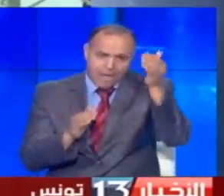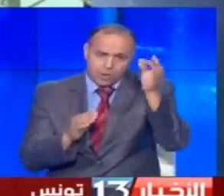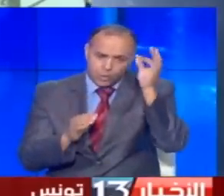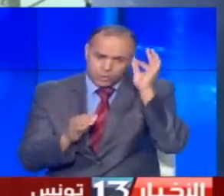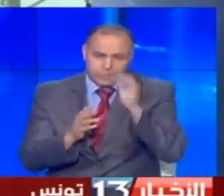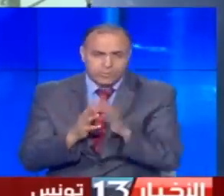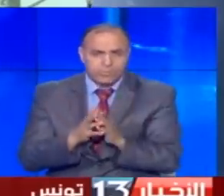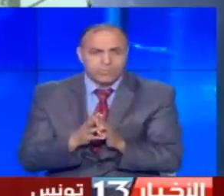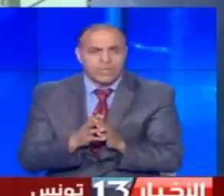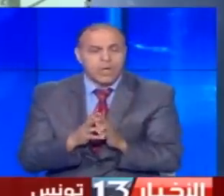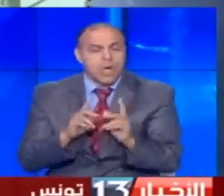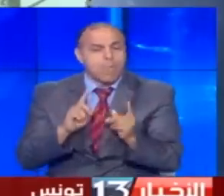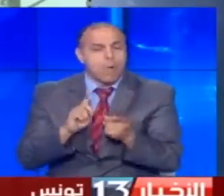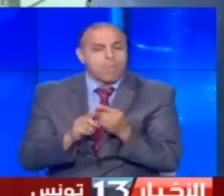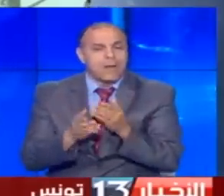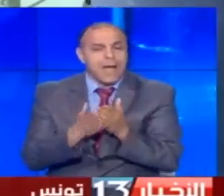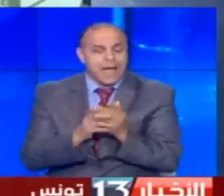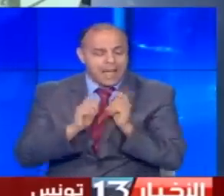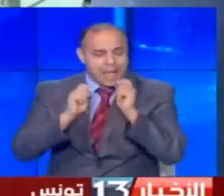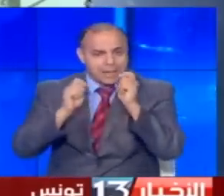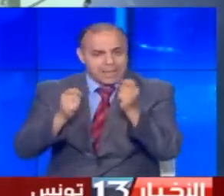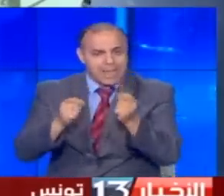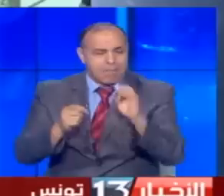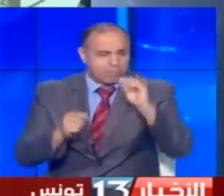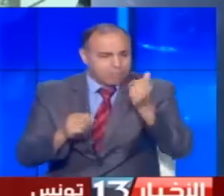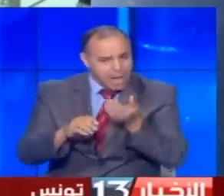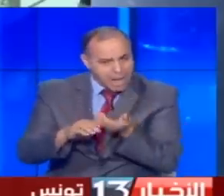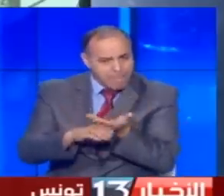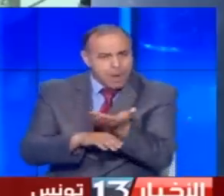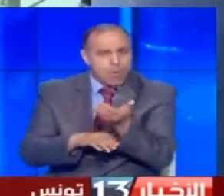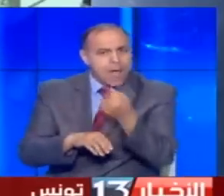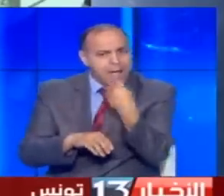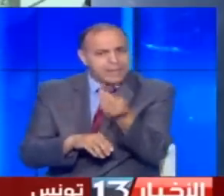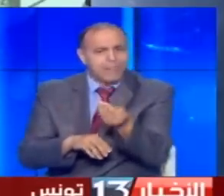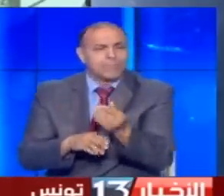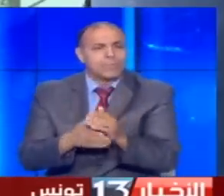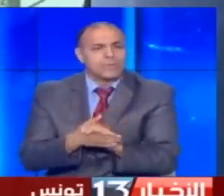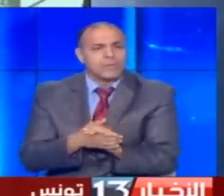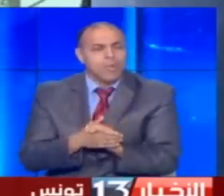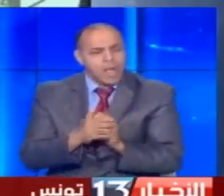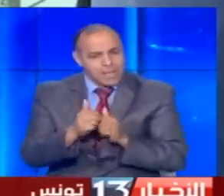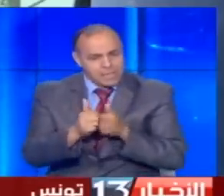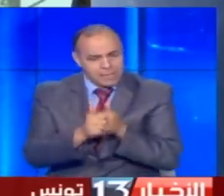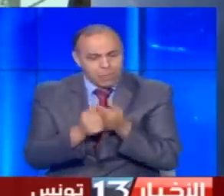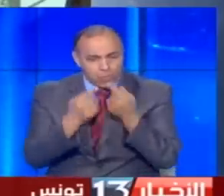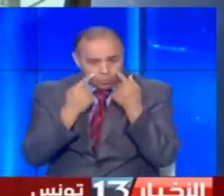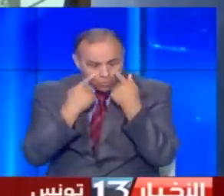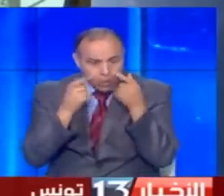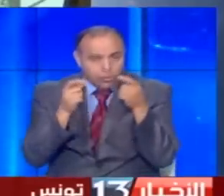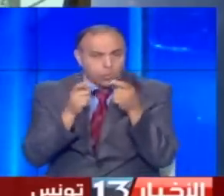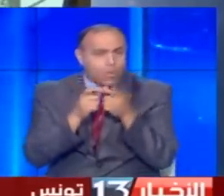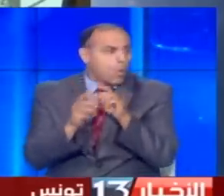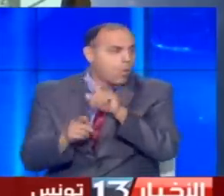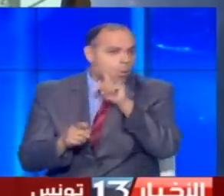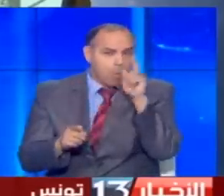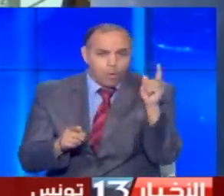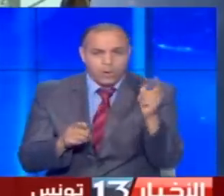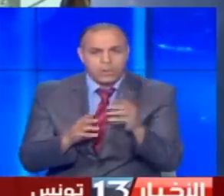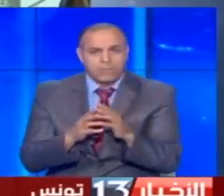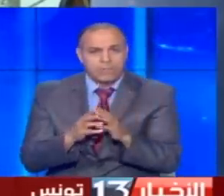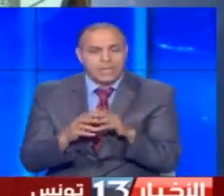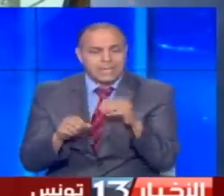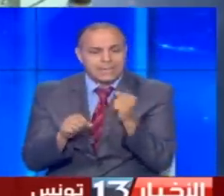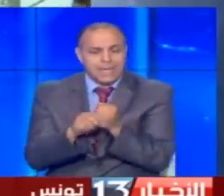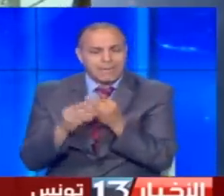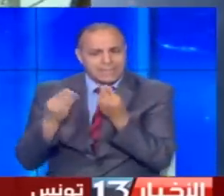واهميه الحق النفاذ الى المعلومه حقهم اليوم فيه ونحب الدول تعمل